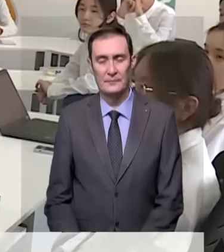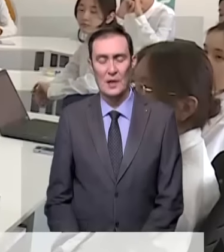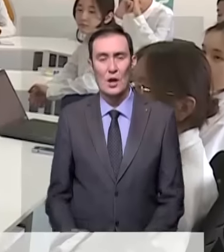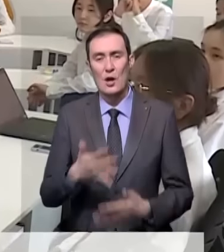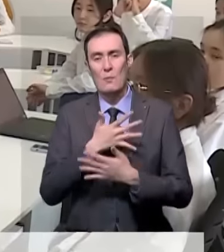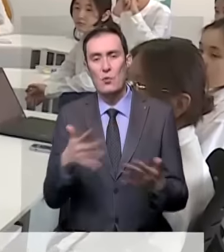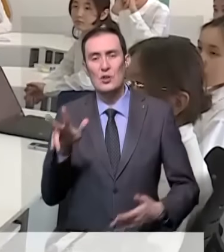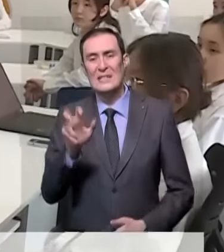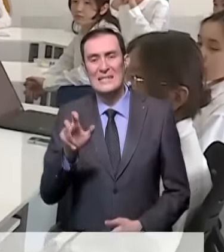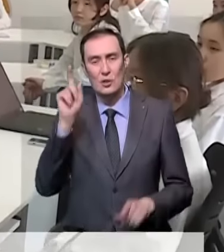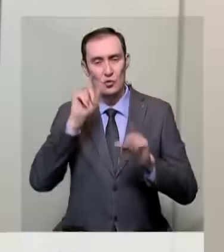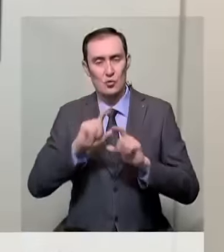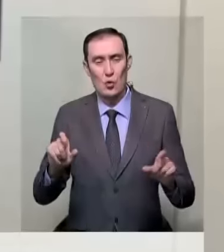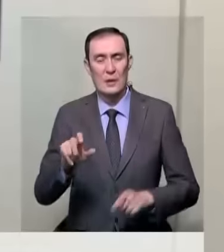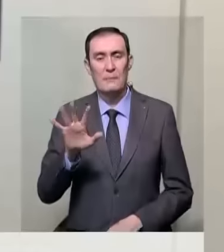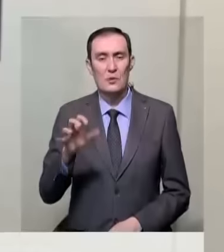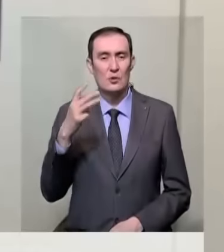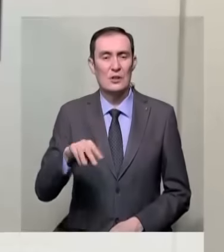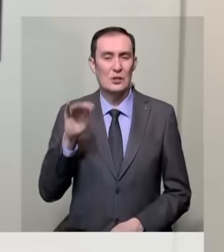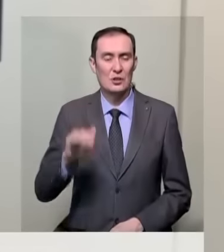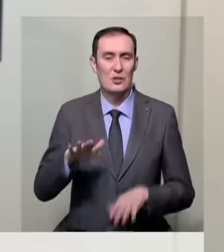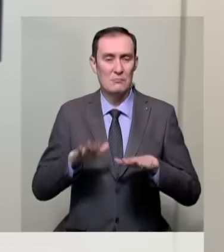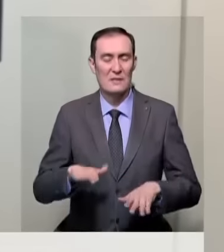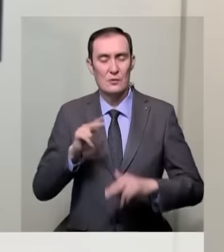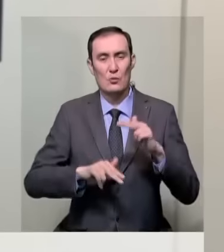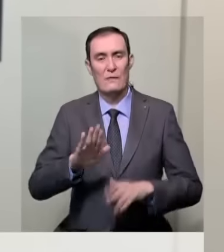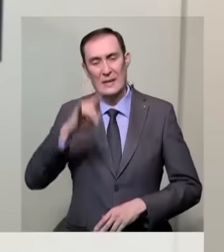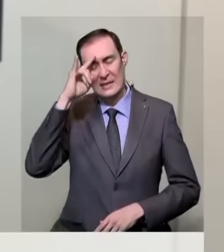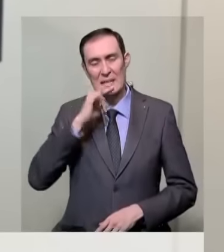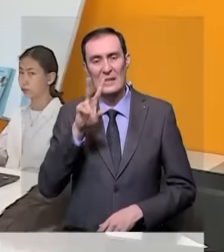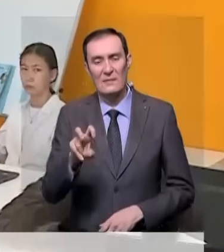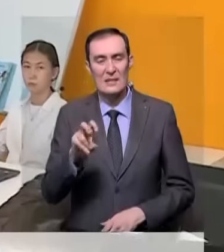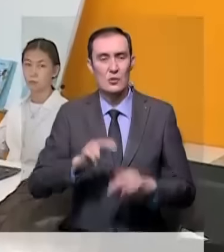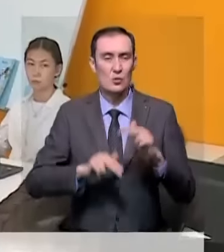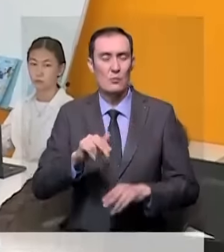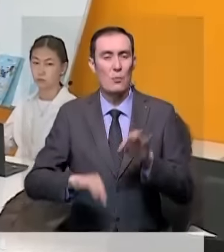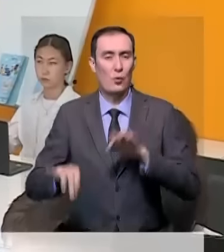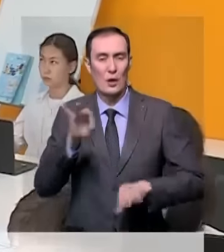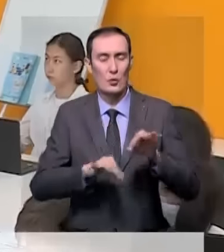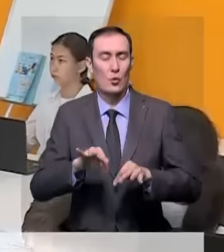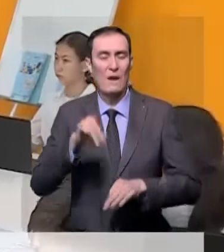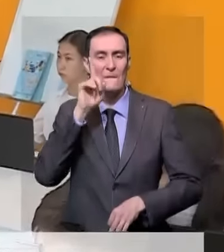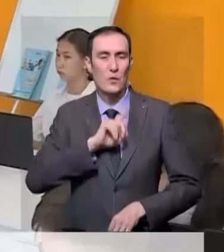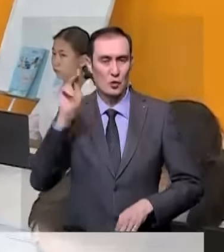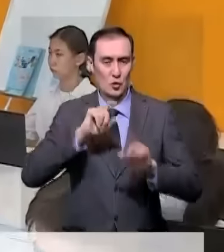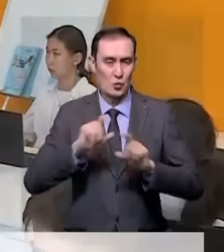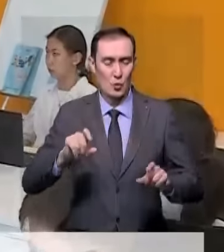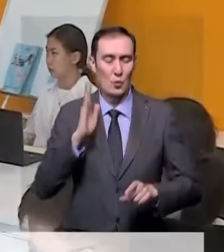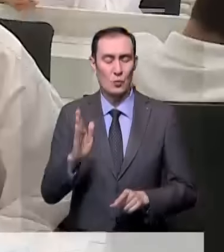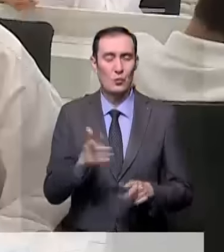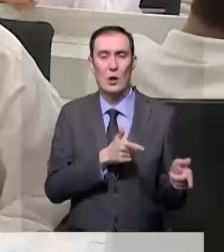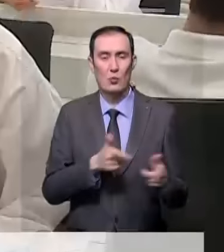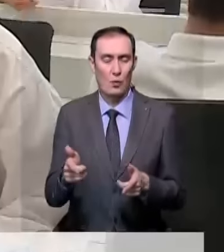Больше 300 школ на 530 тысяч мест строят в Казахстане. Из них более 200 возводят по проекту «Комфортная школа». Их планируют